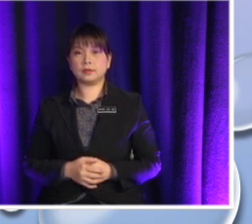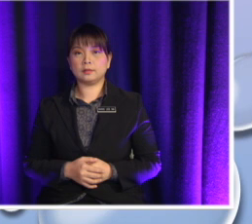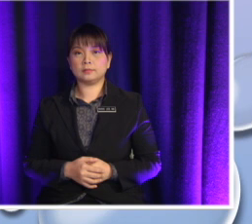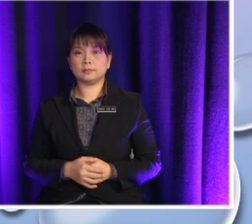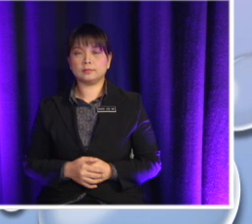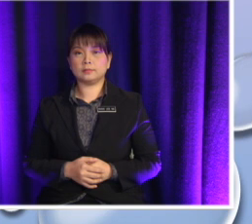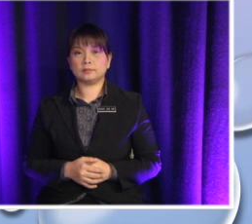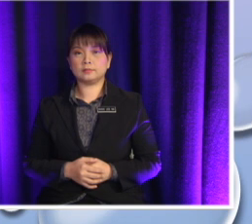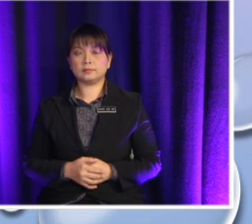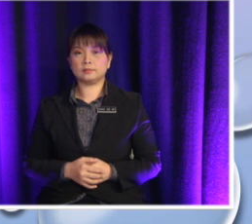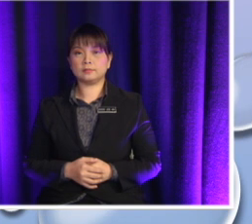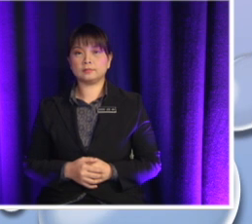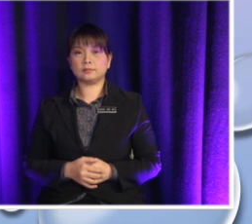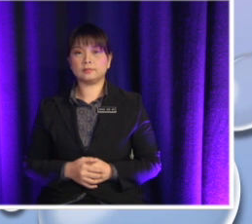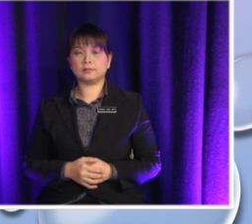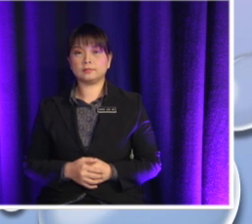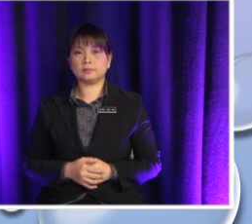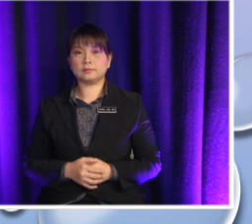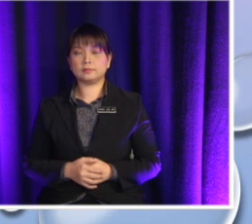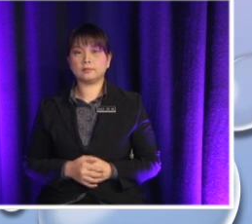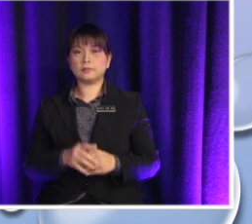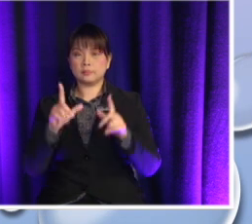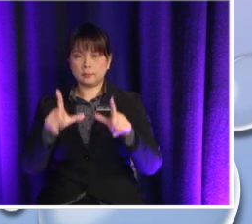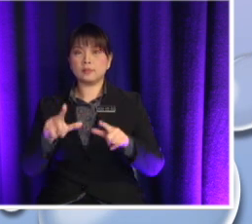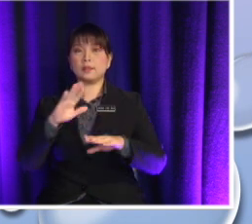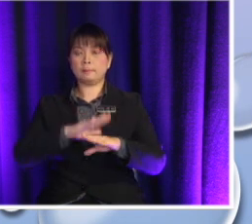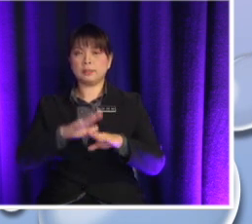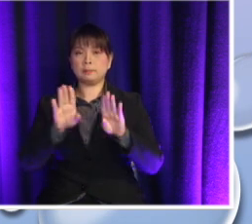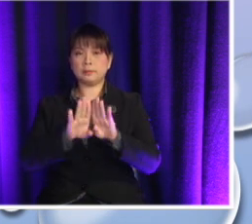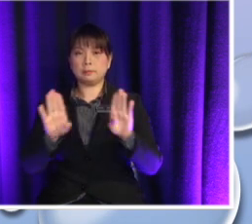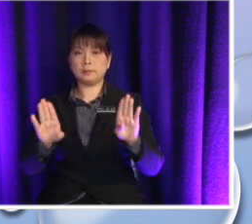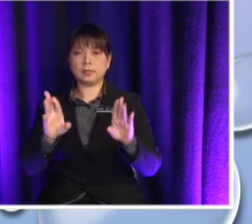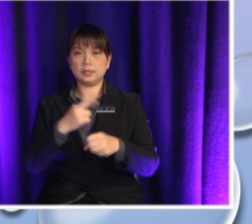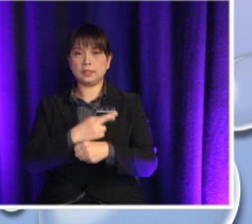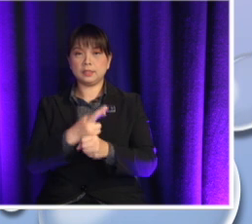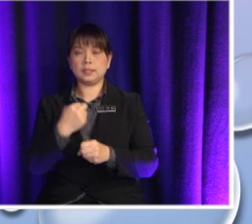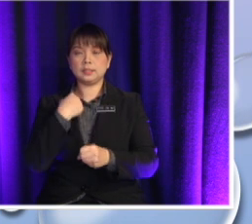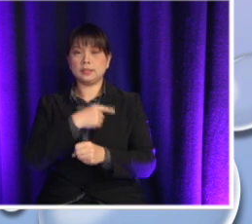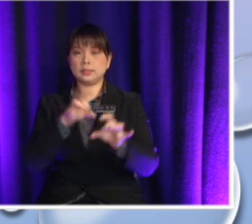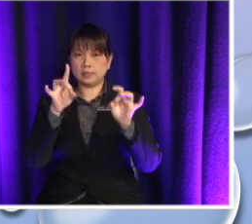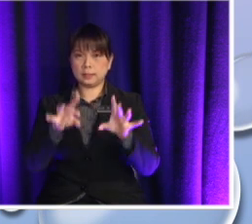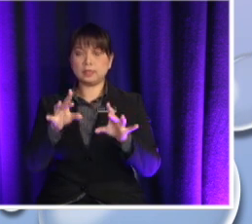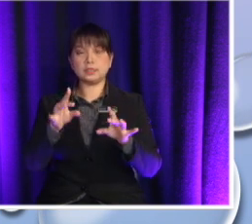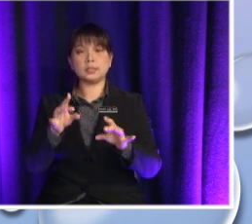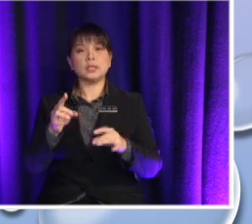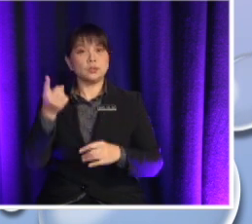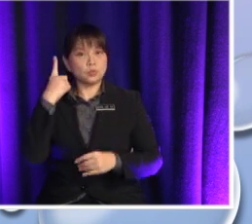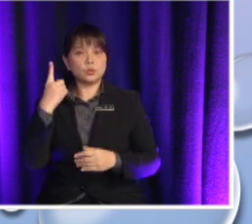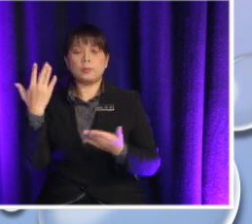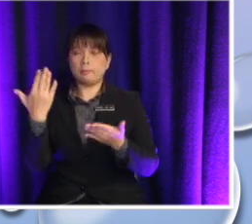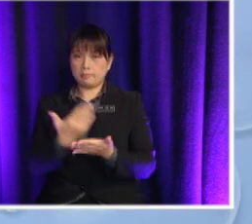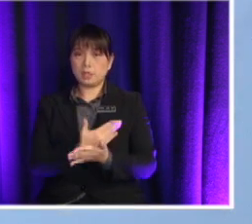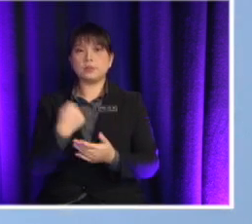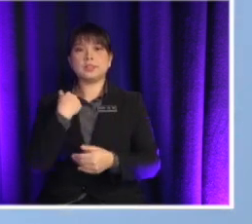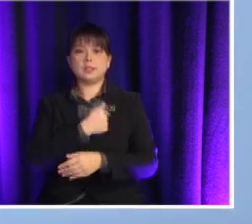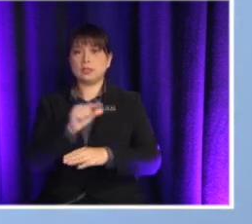letakkan di dalam papan reka kita uji dahulu dah okey baru kita gunakan dia.